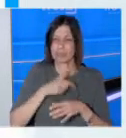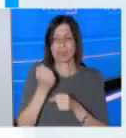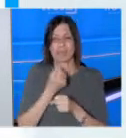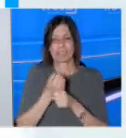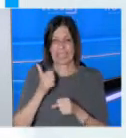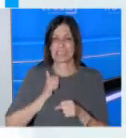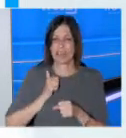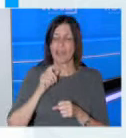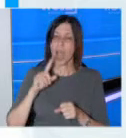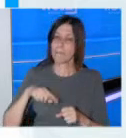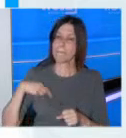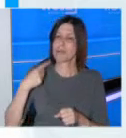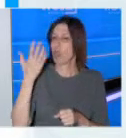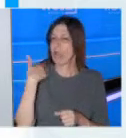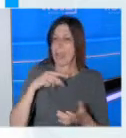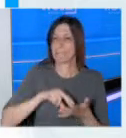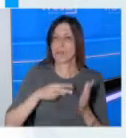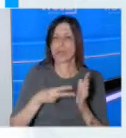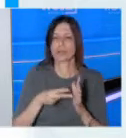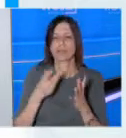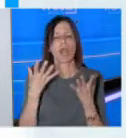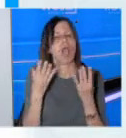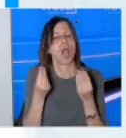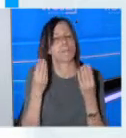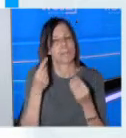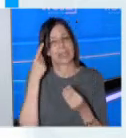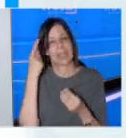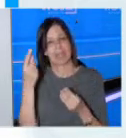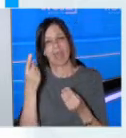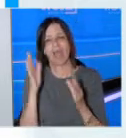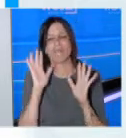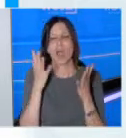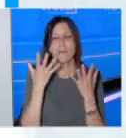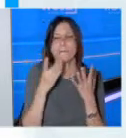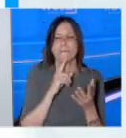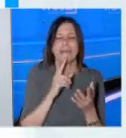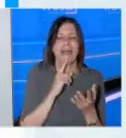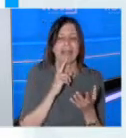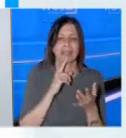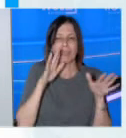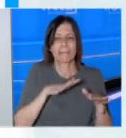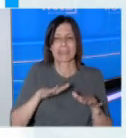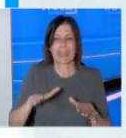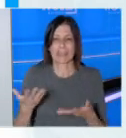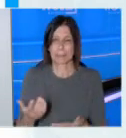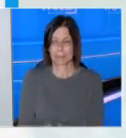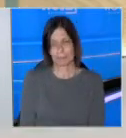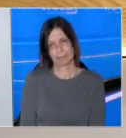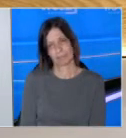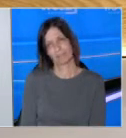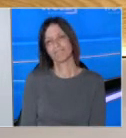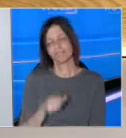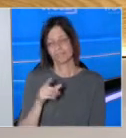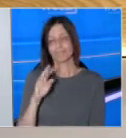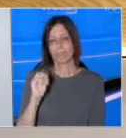זמן לא היה פה פוליטיקאי עם כל כך הרבה ידע וכל כך מעט מנדטים. זאת